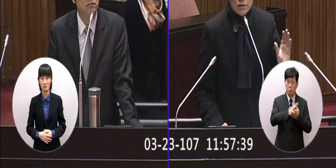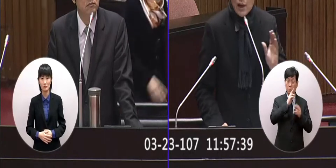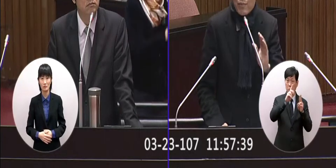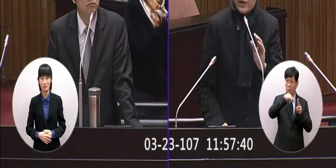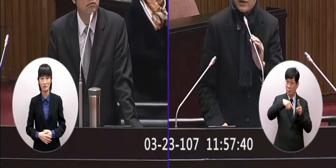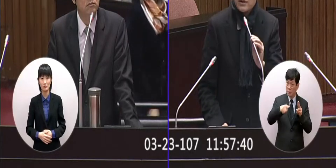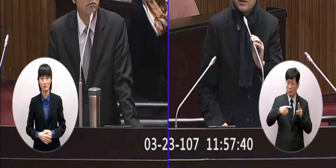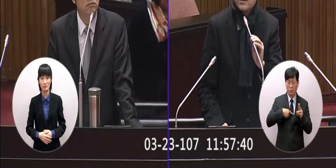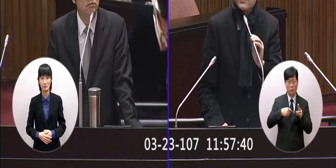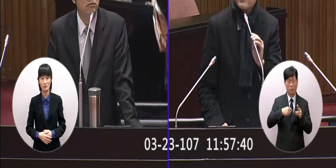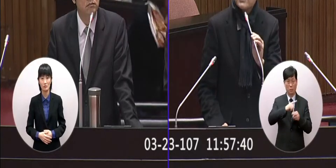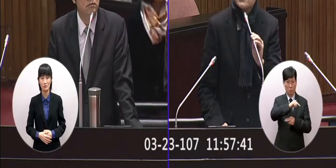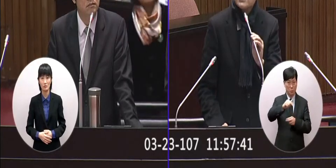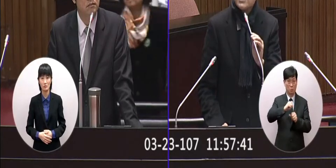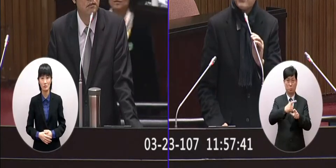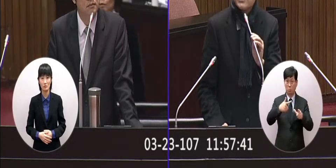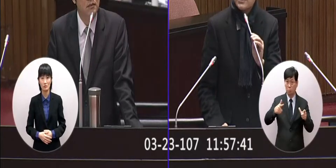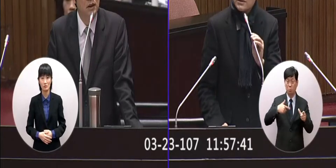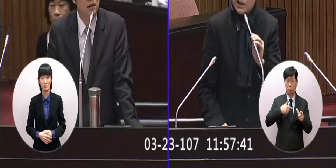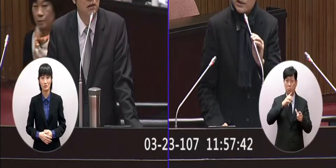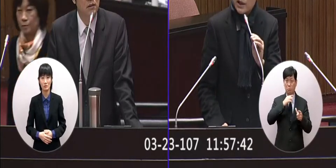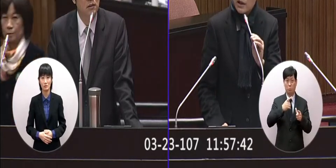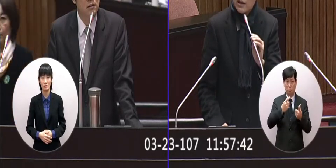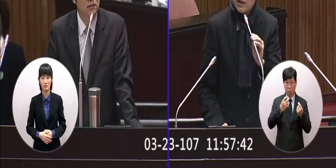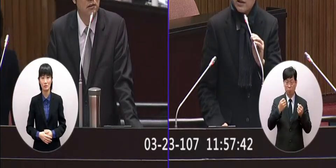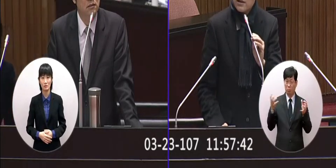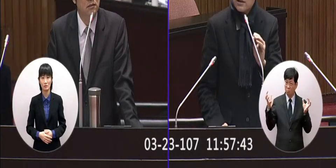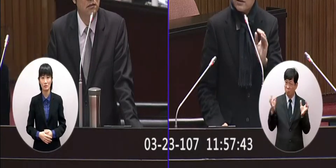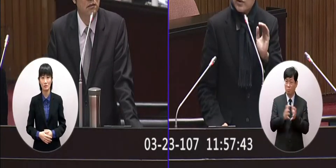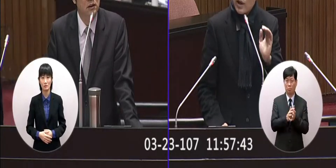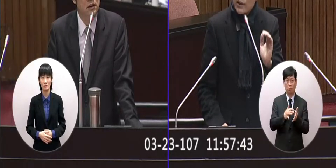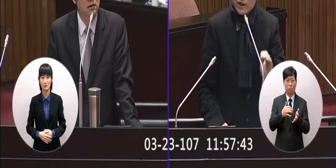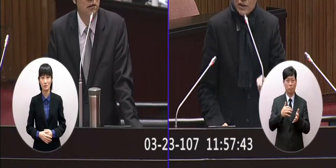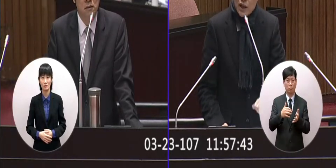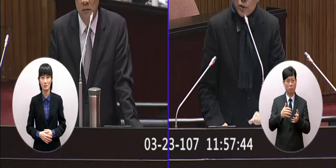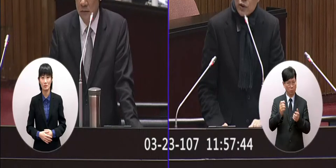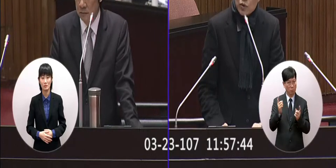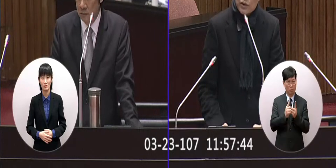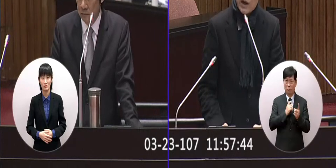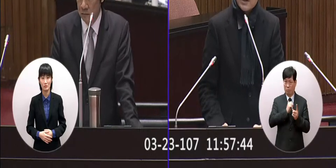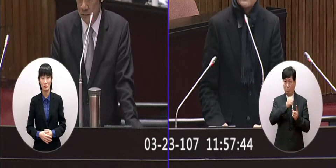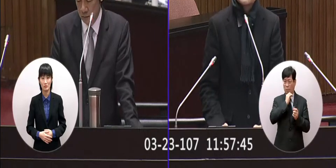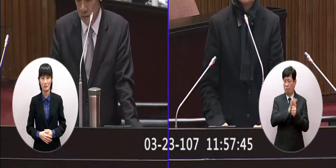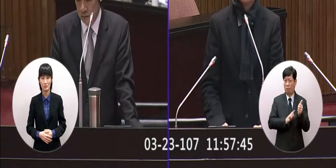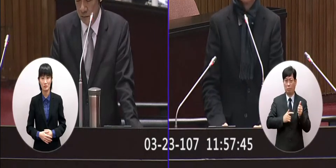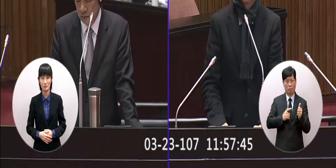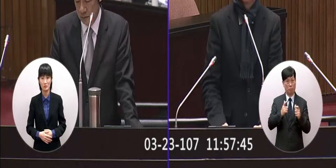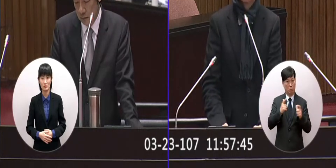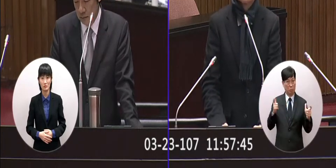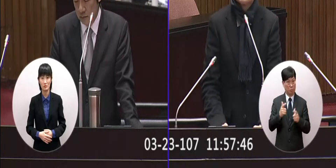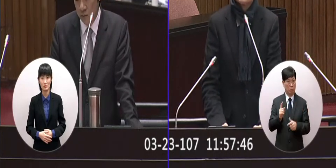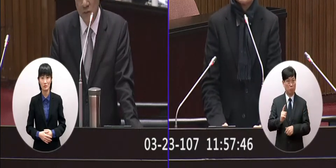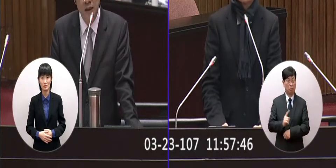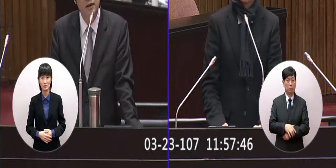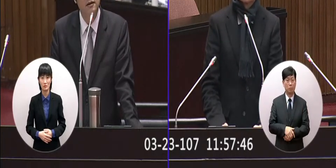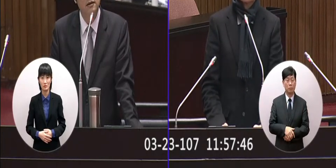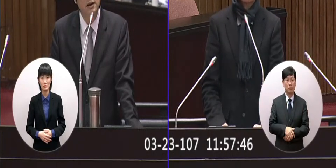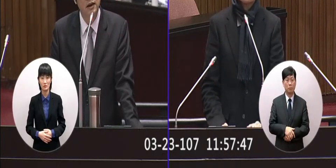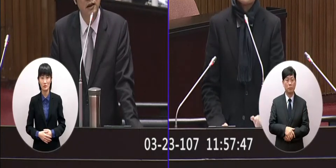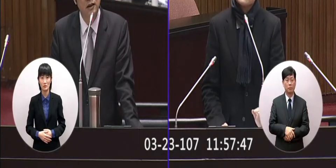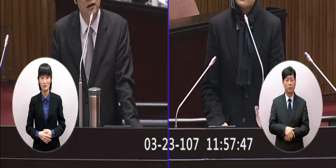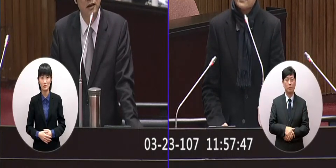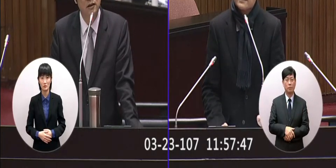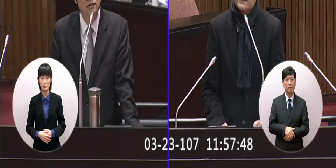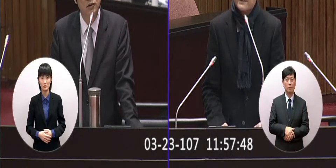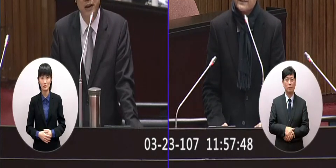子产品各方面的这个产品呢，啊，加起来，对台湾的影响会有多大？ 哎，